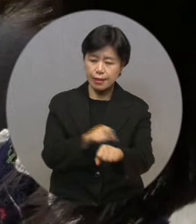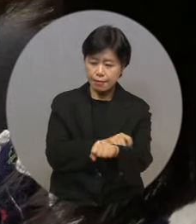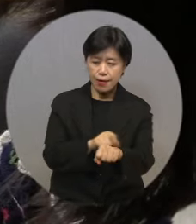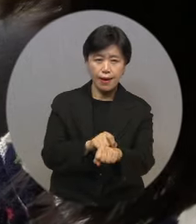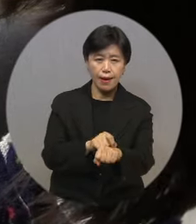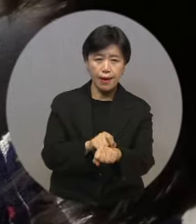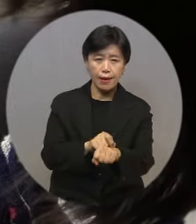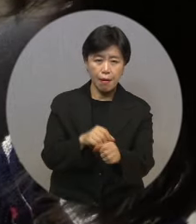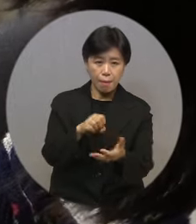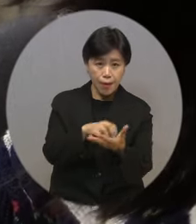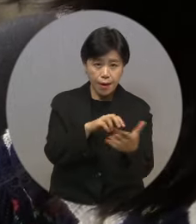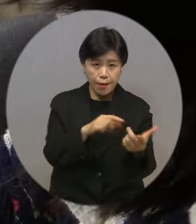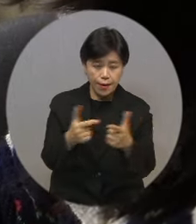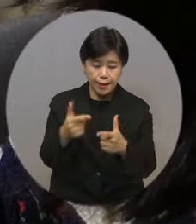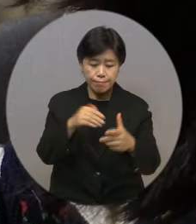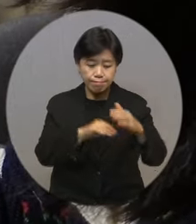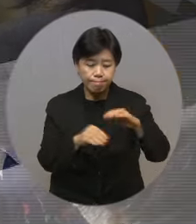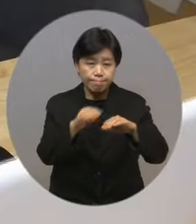특별하게 만들어 드리려고요.